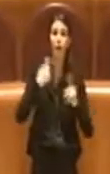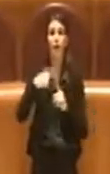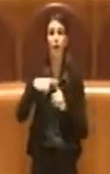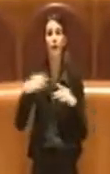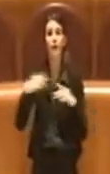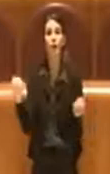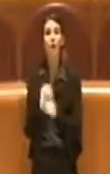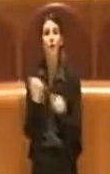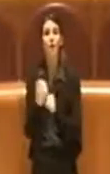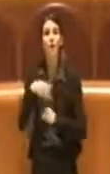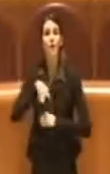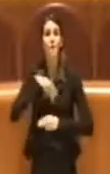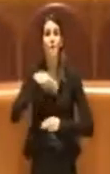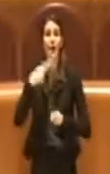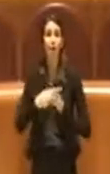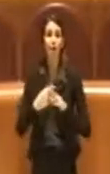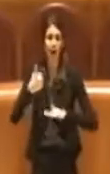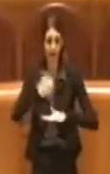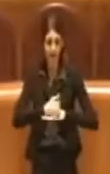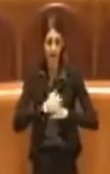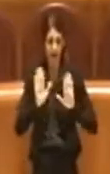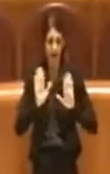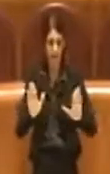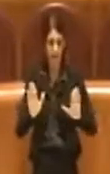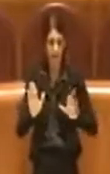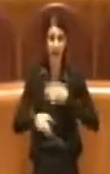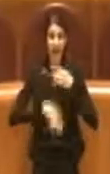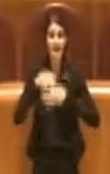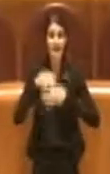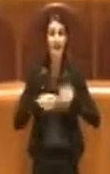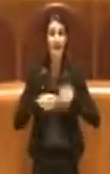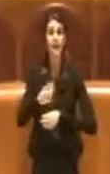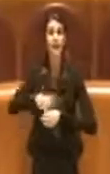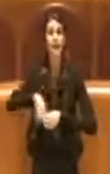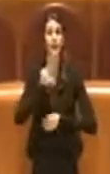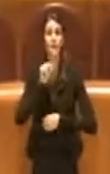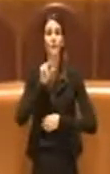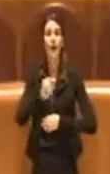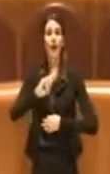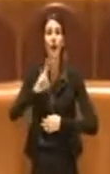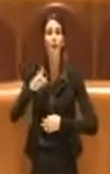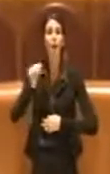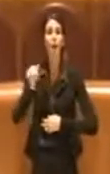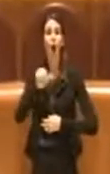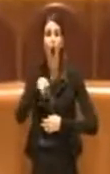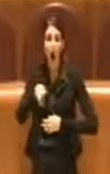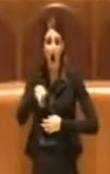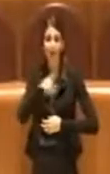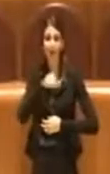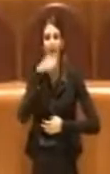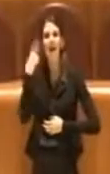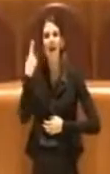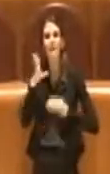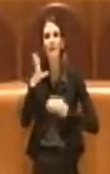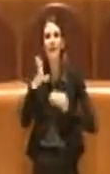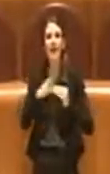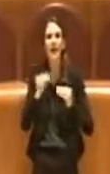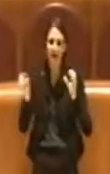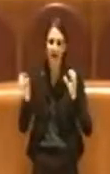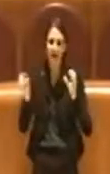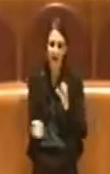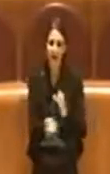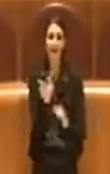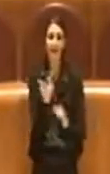Capitale o destinate a diventarlo. Quindi parliamo di le OSP necessarie per la realizzazione, non le